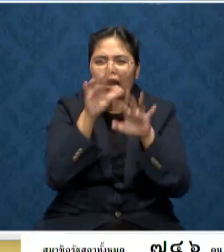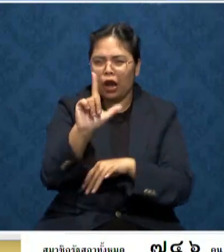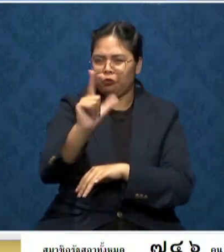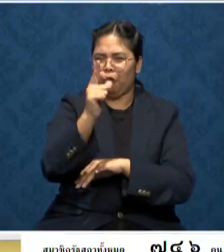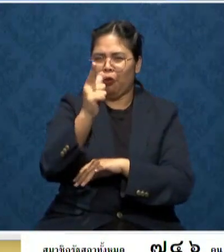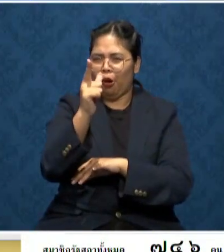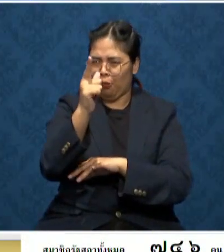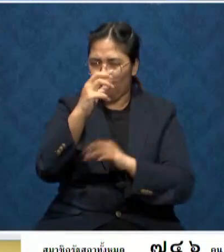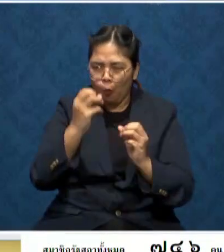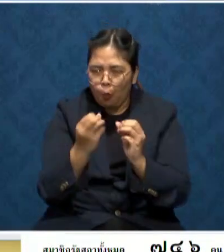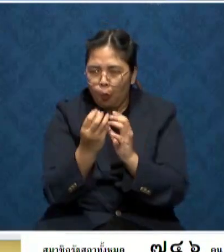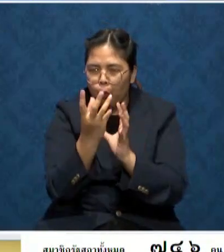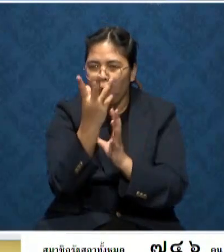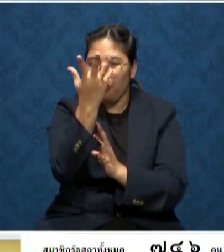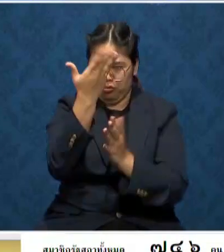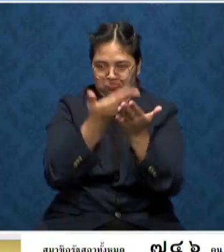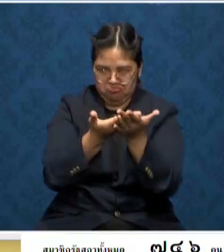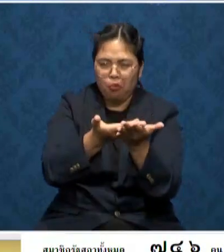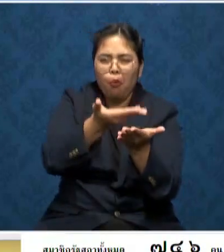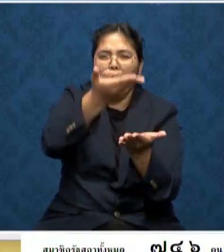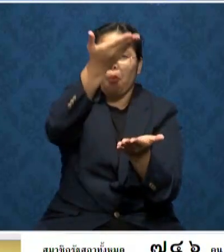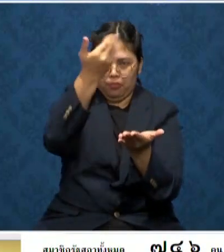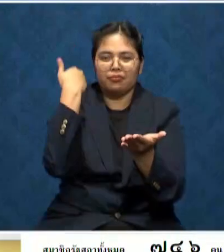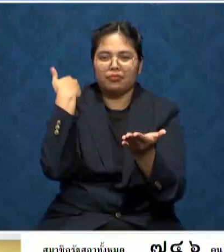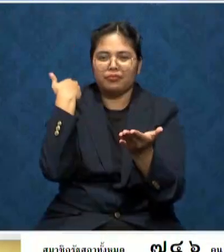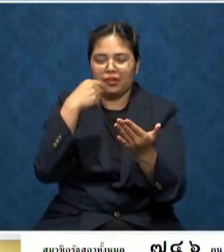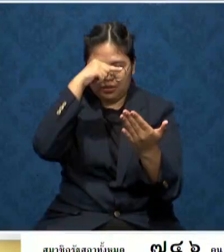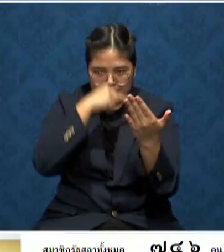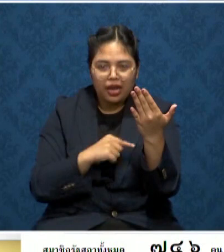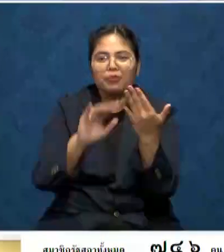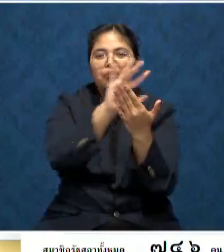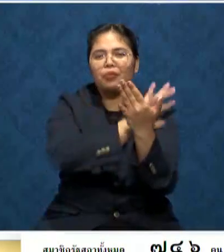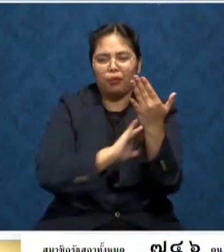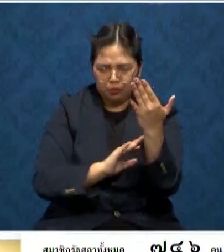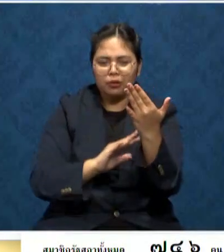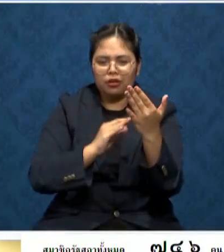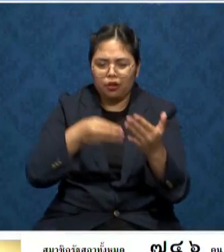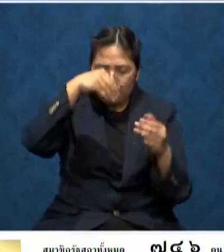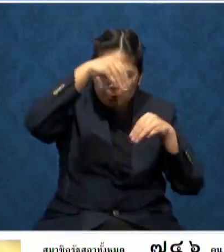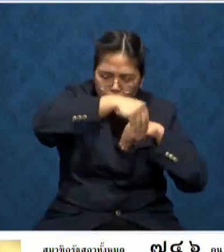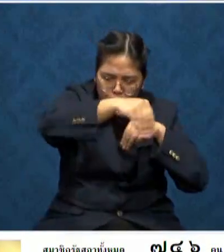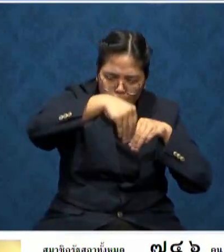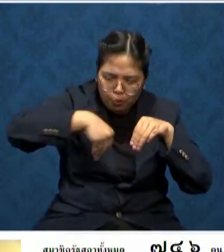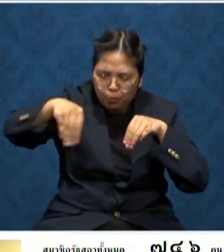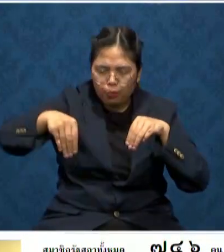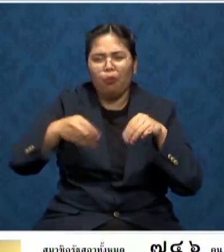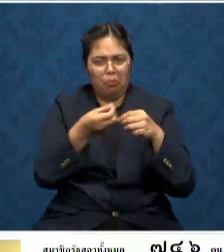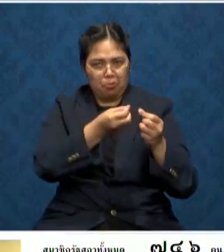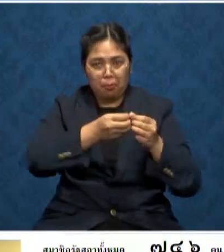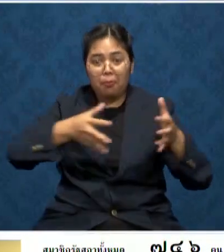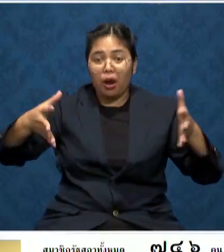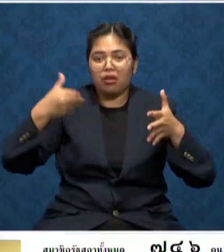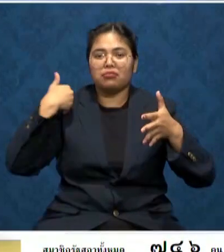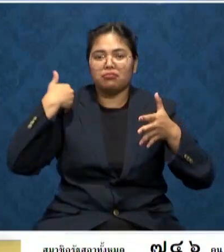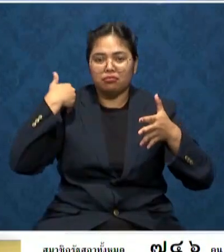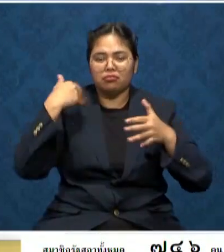่าเพิ่มมากกวาทองคำ หอการลงทุนใดท่านดนไทยเราปรกต้นไม้ได้ดีมาก และยปรูกไดอีกมากครับต้น